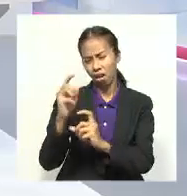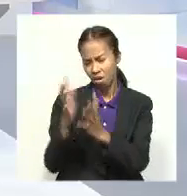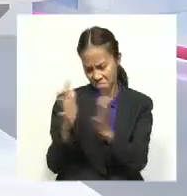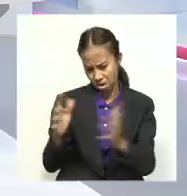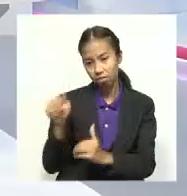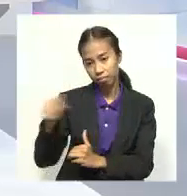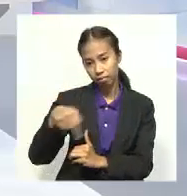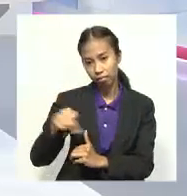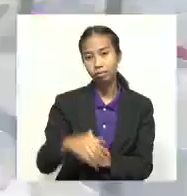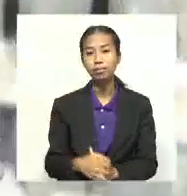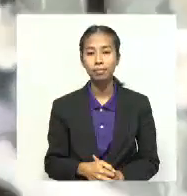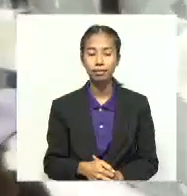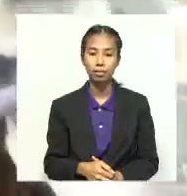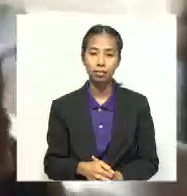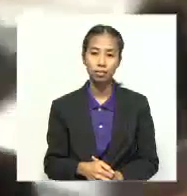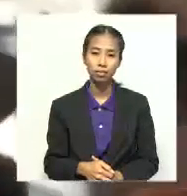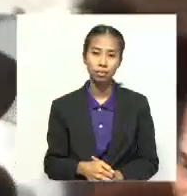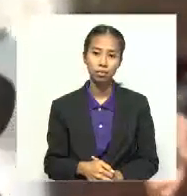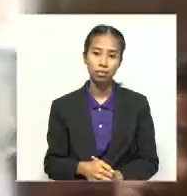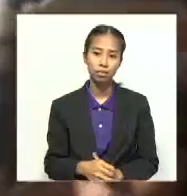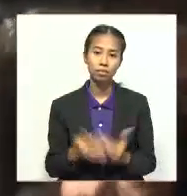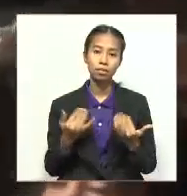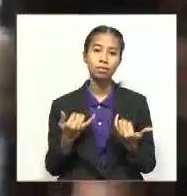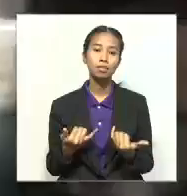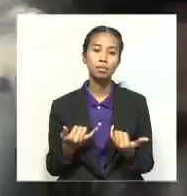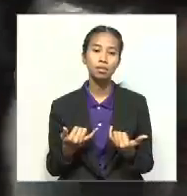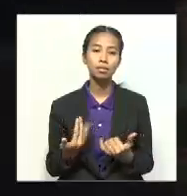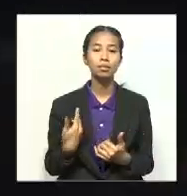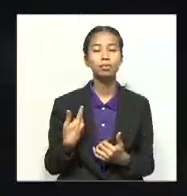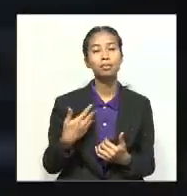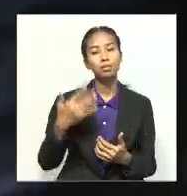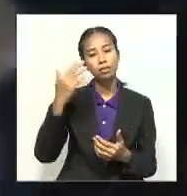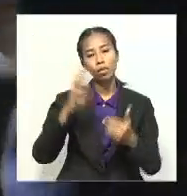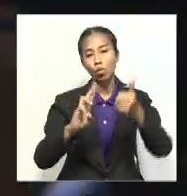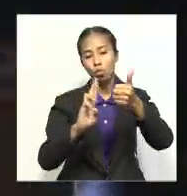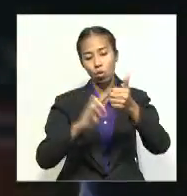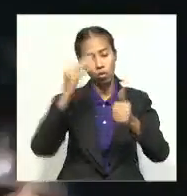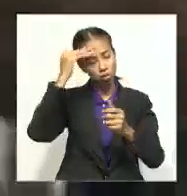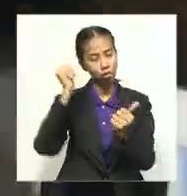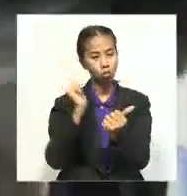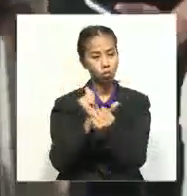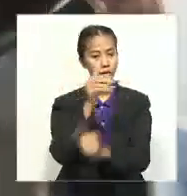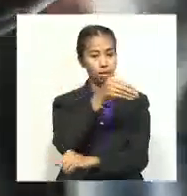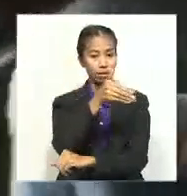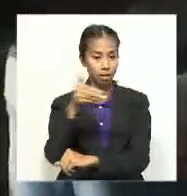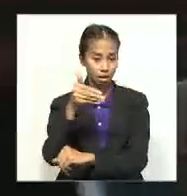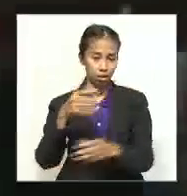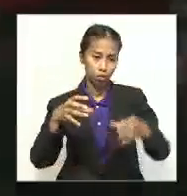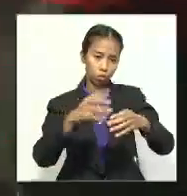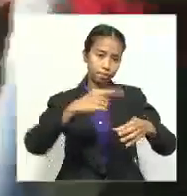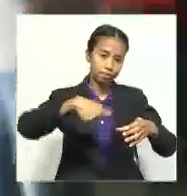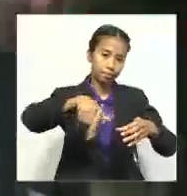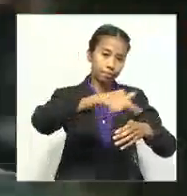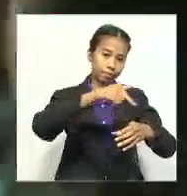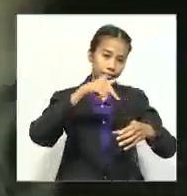ทั้งหมดแล้วครับทางด้านของพลตำรวจเอกวิรชัยทรงเมตตารองผู้บัญชาการตำรวจแห่งชาตินะครับพร้อมนายชา